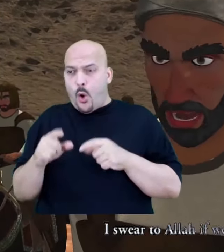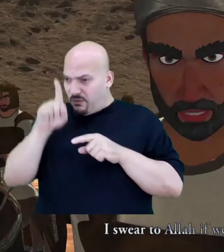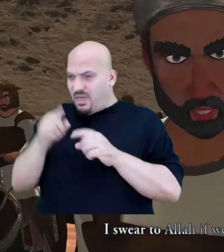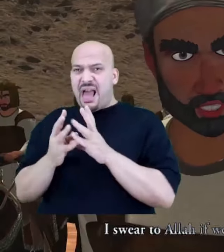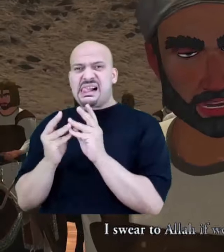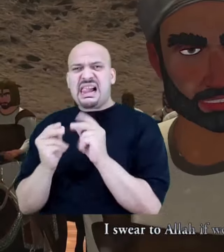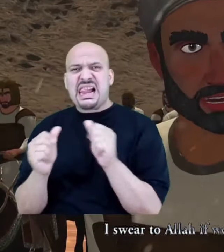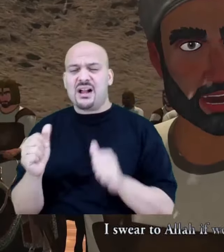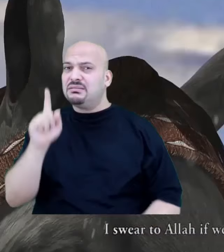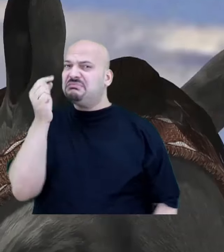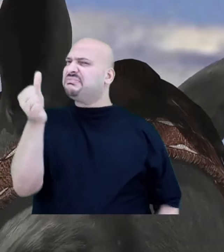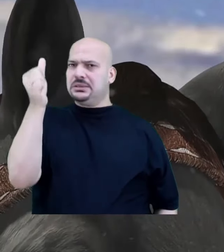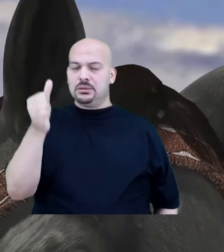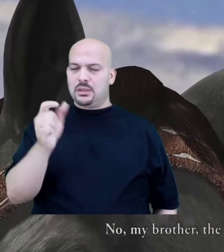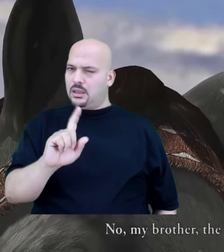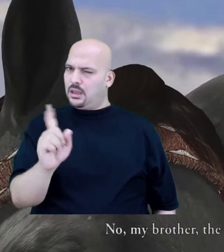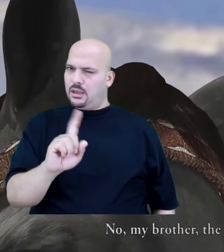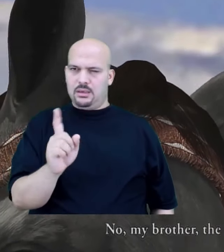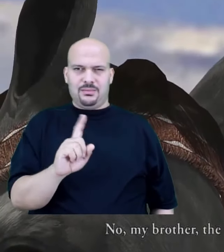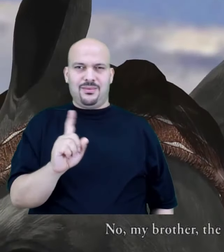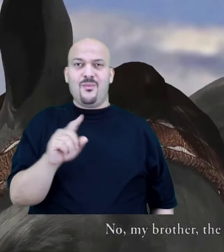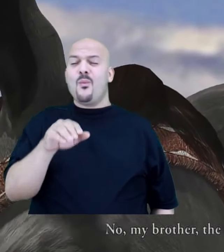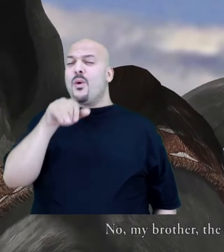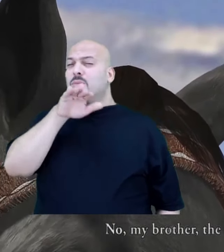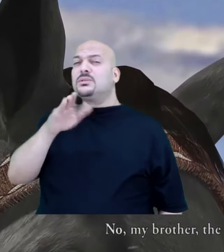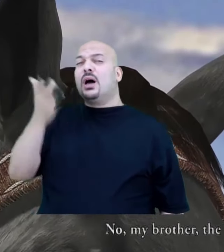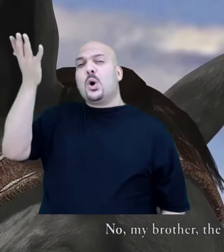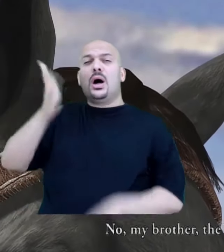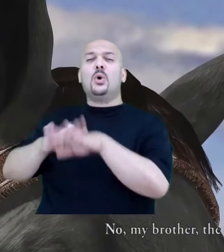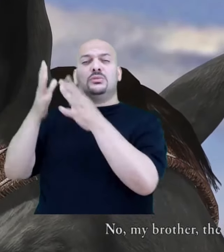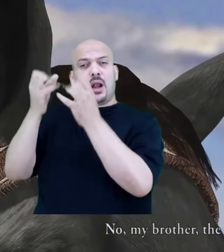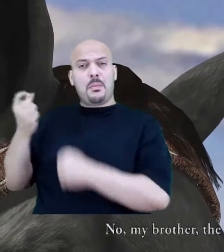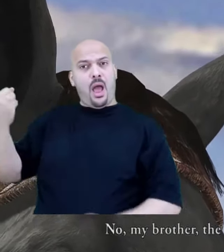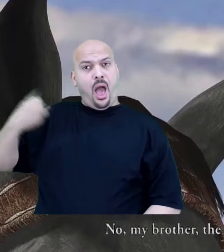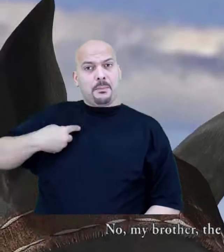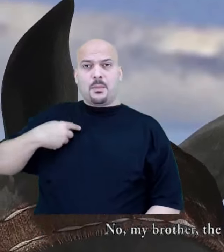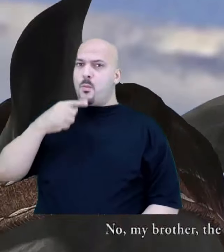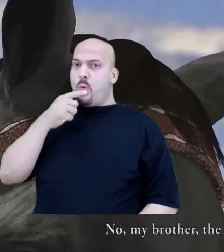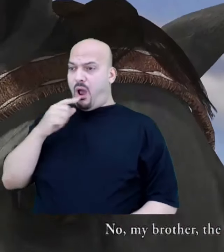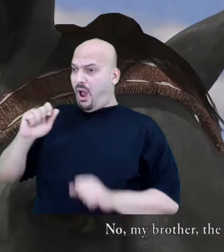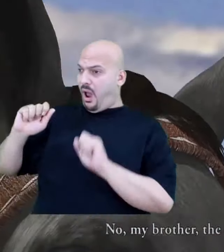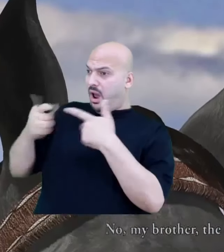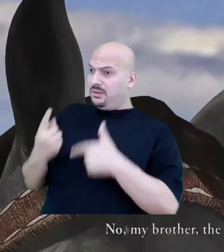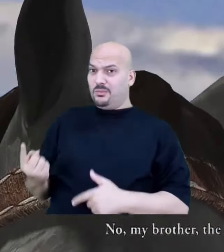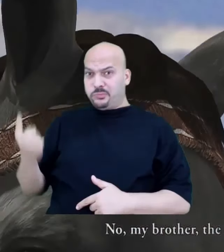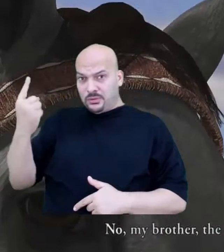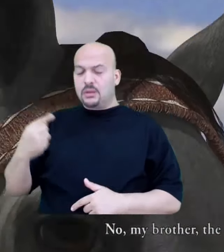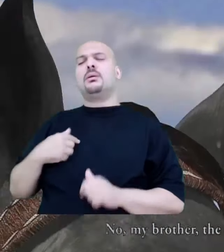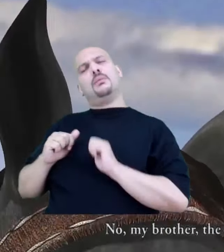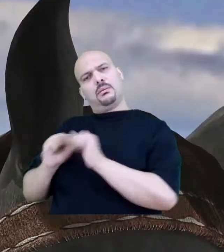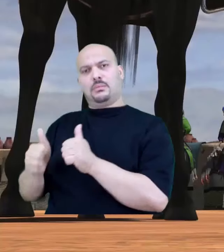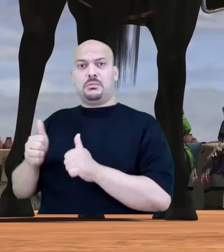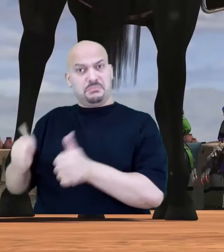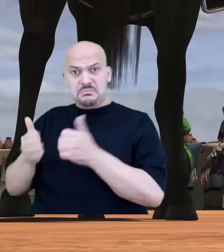لتذيبهم حرارة أجسادنا. لا يا أخي، لقد أمرنا رسول الله ألا نقاتل إلا من